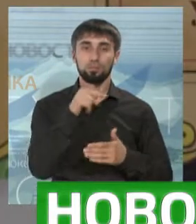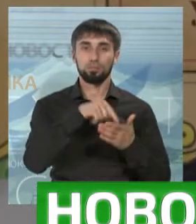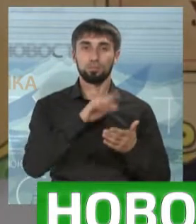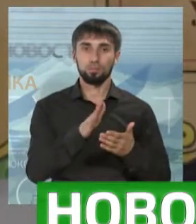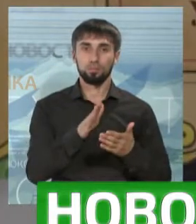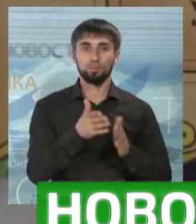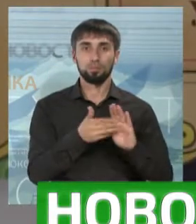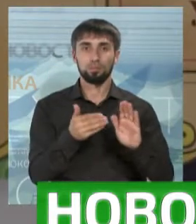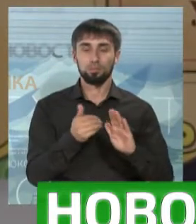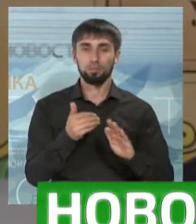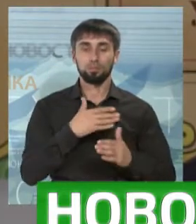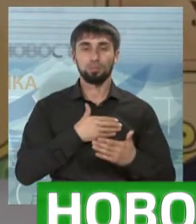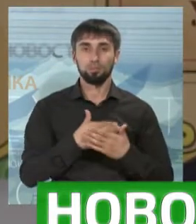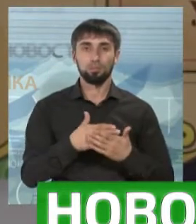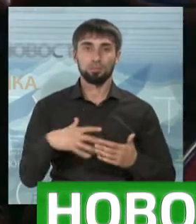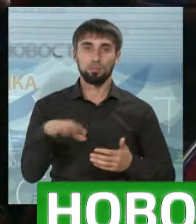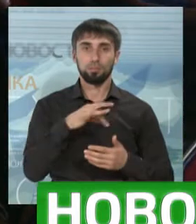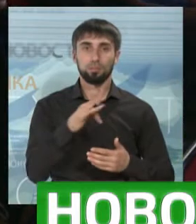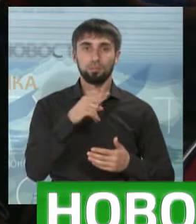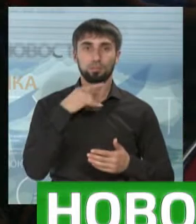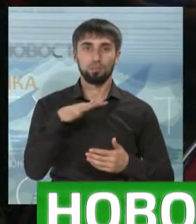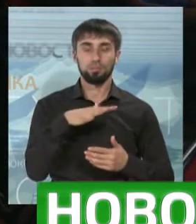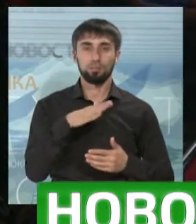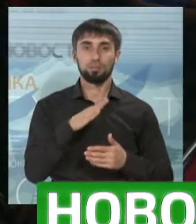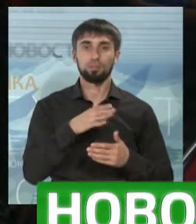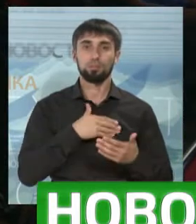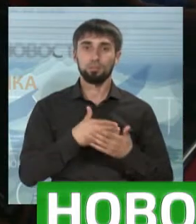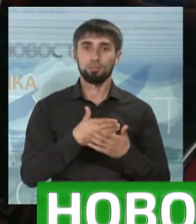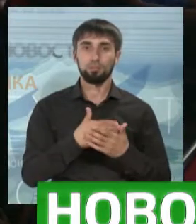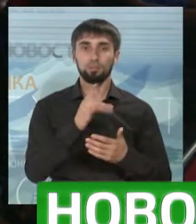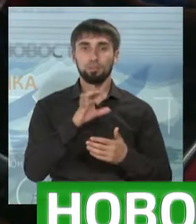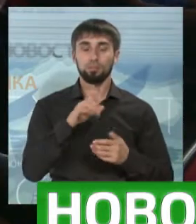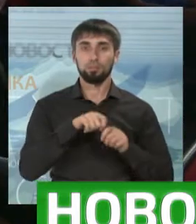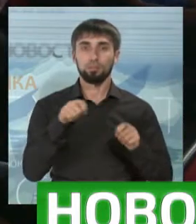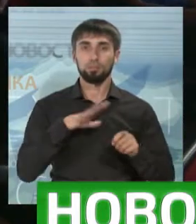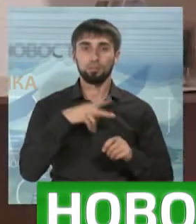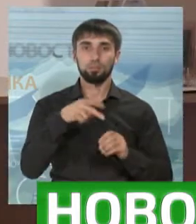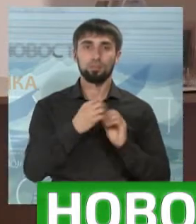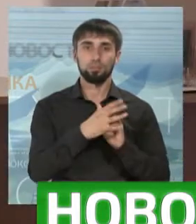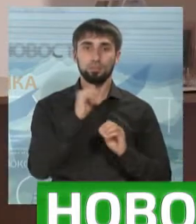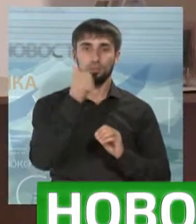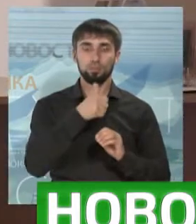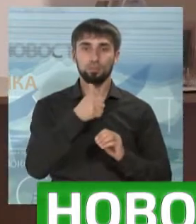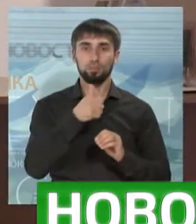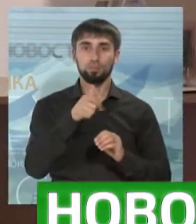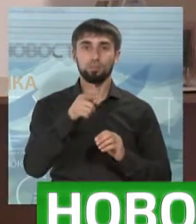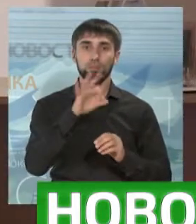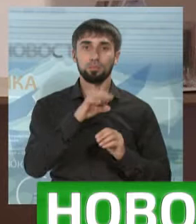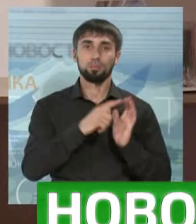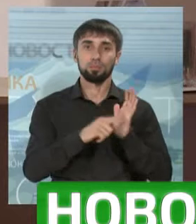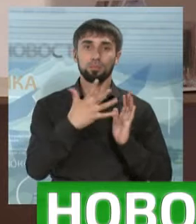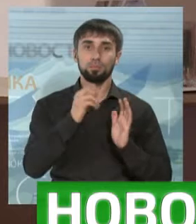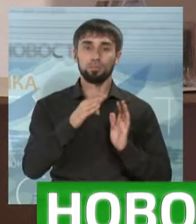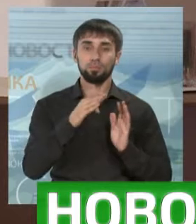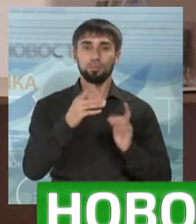призваны волонтеры со всех регионов России. Волонтерский корпус Победы создан в 2015 году в честь 70-летия Победы.